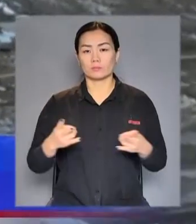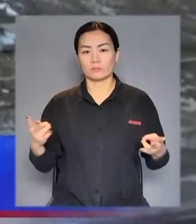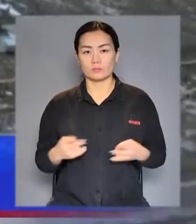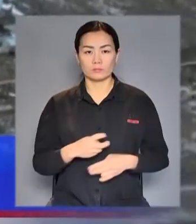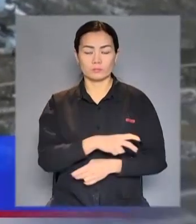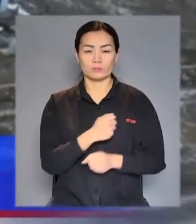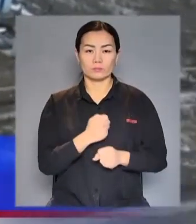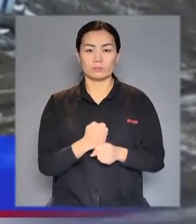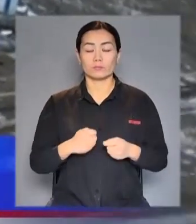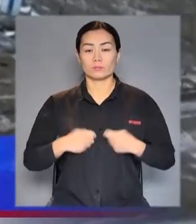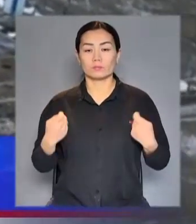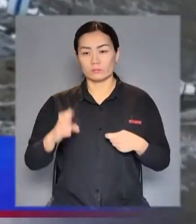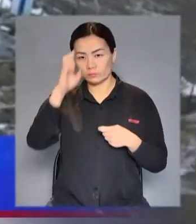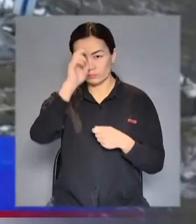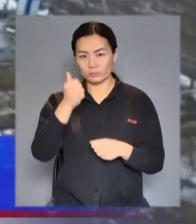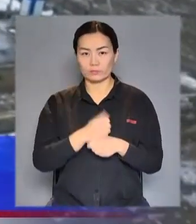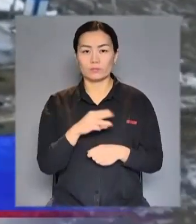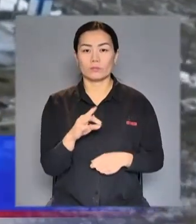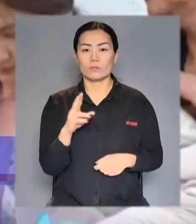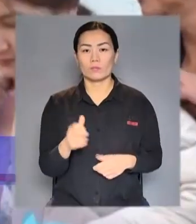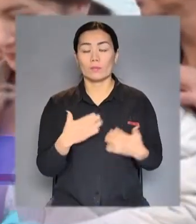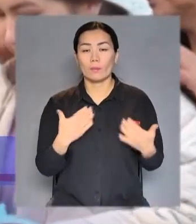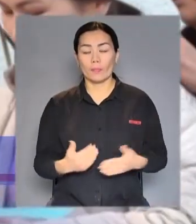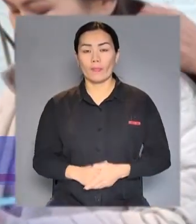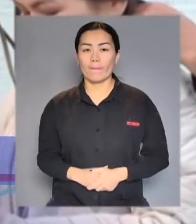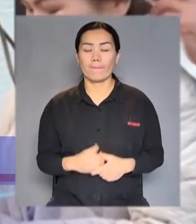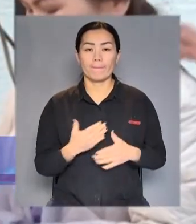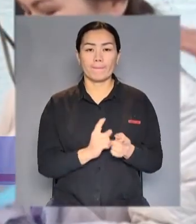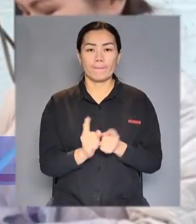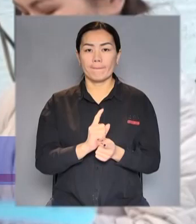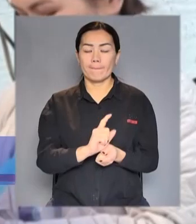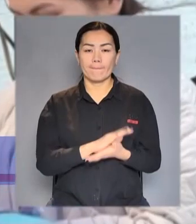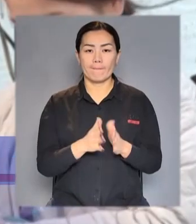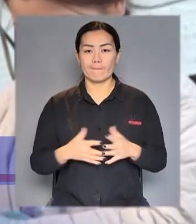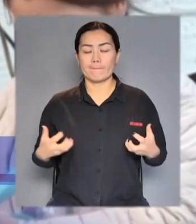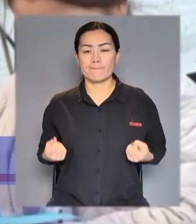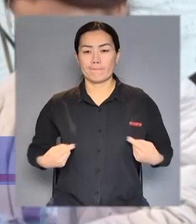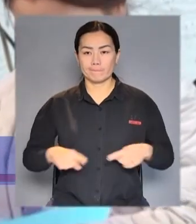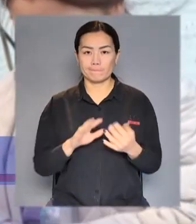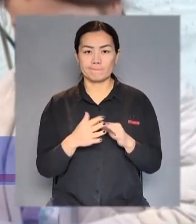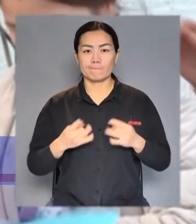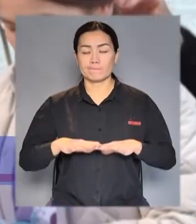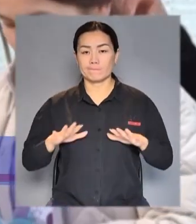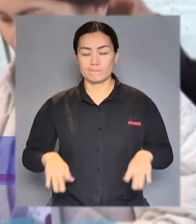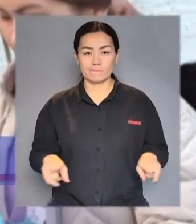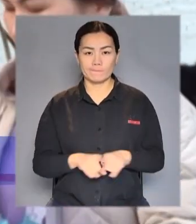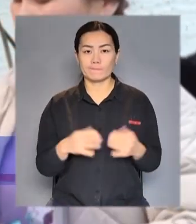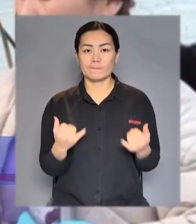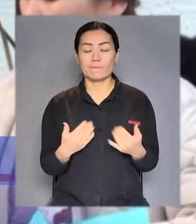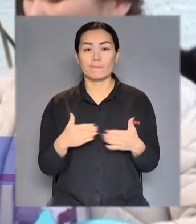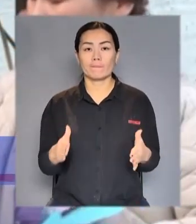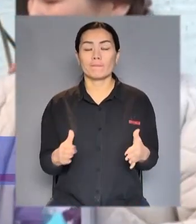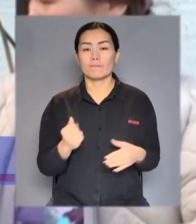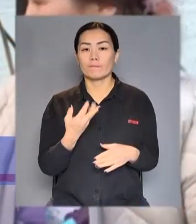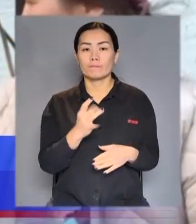реализовывать инициативы, предложенные главой государства Касым-Жомартом Токаевым по модернизации системы здравоохранения в сельской местности. Сегодняшнее